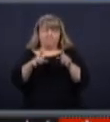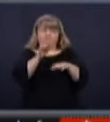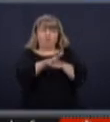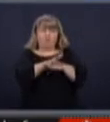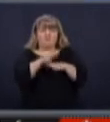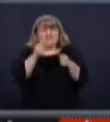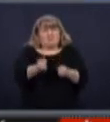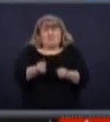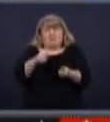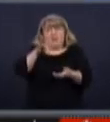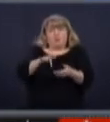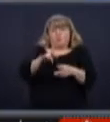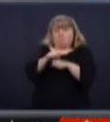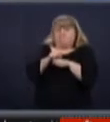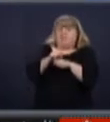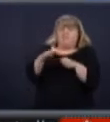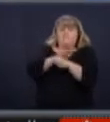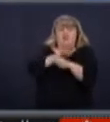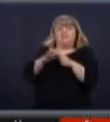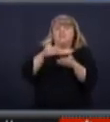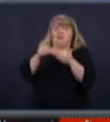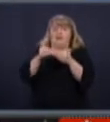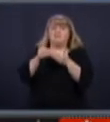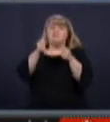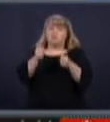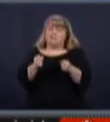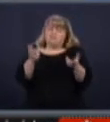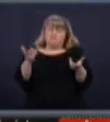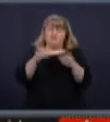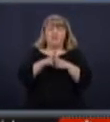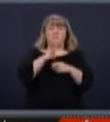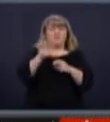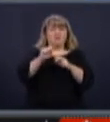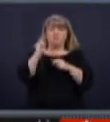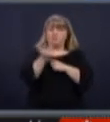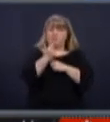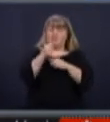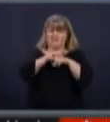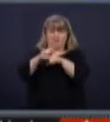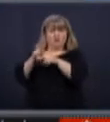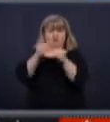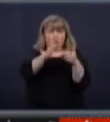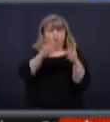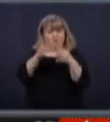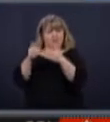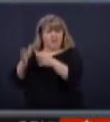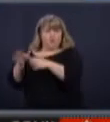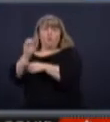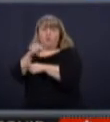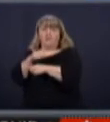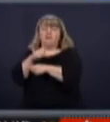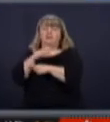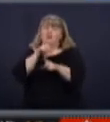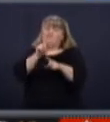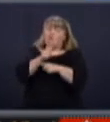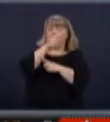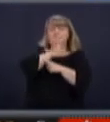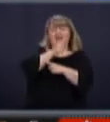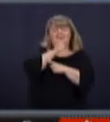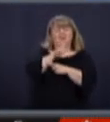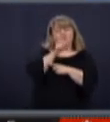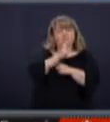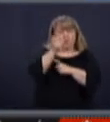à des places en garderie, mais toutes les garderies vont être ouvertes. Donc, je vous demande d'être patient,